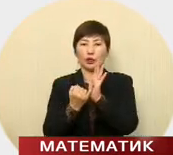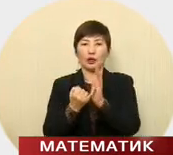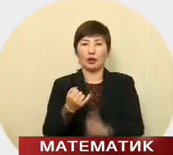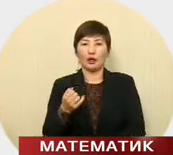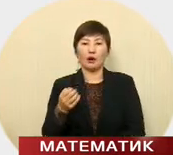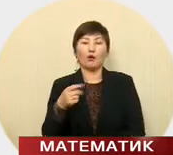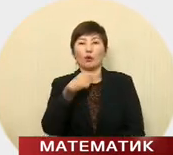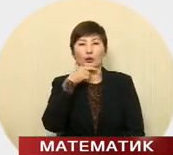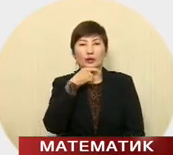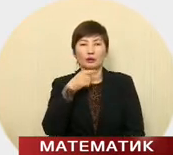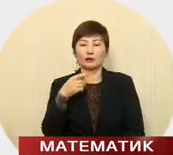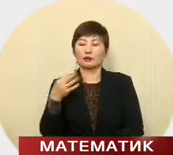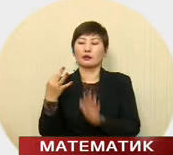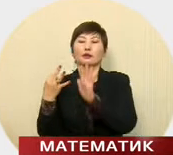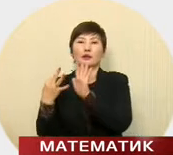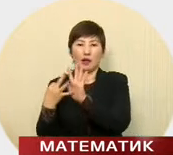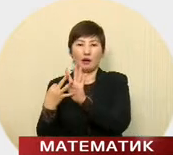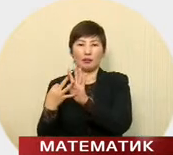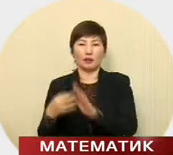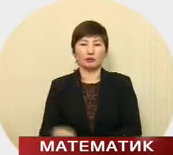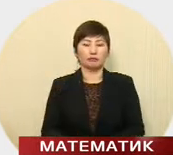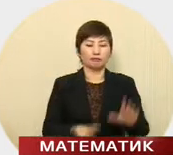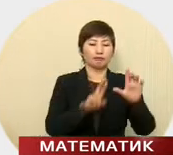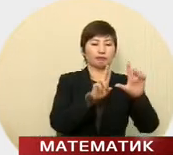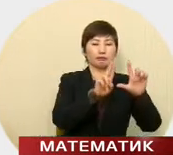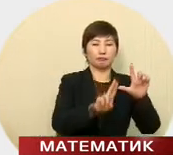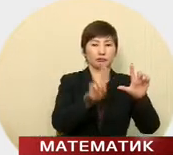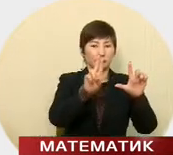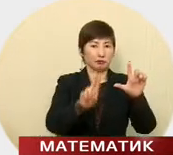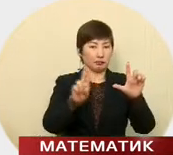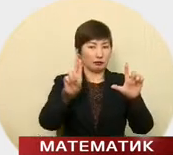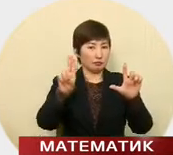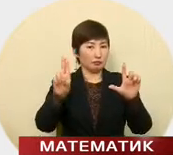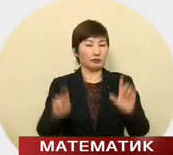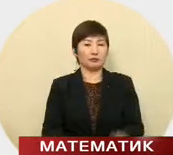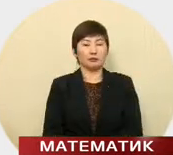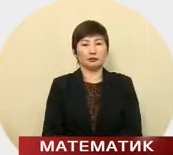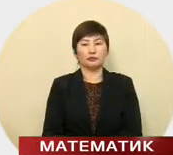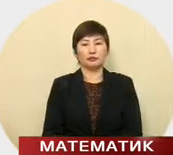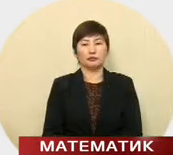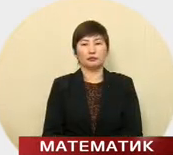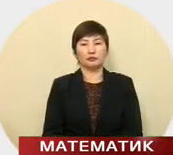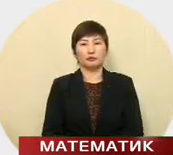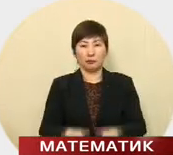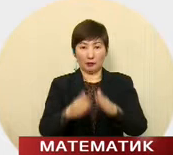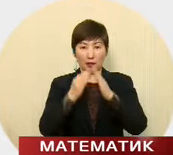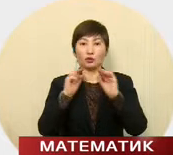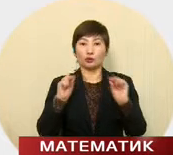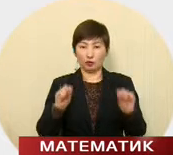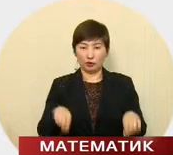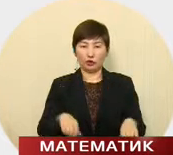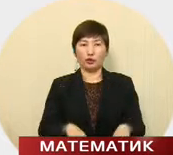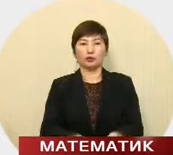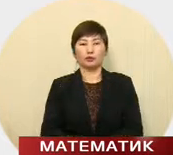улаан өнгийн савтай цэцэг маань 8 ширхэг байгаа гэсэн үг. За бид нар бол багнын диаграмыг бол хэрхэн ааж байгуулах бол сайн мэдэж